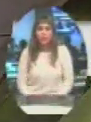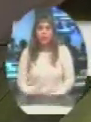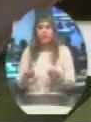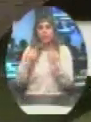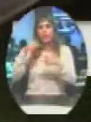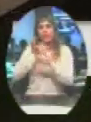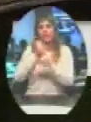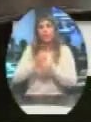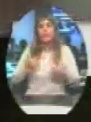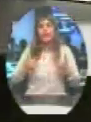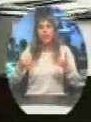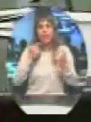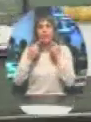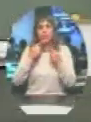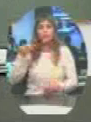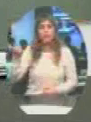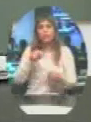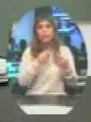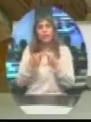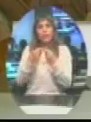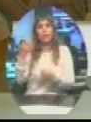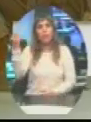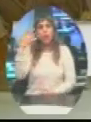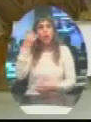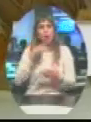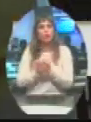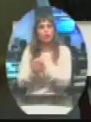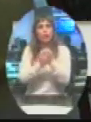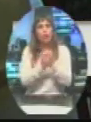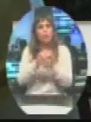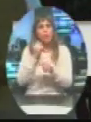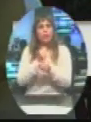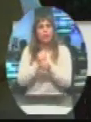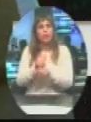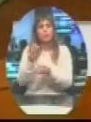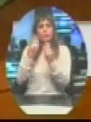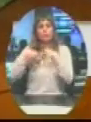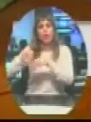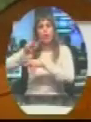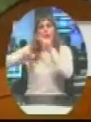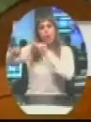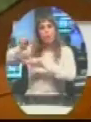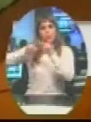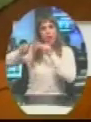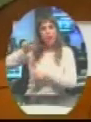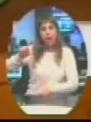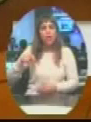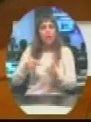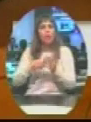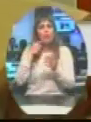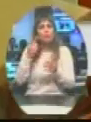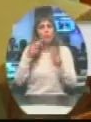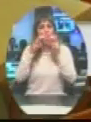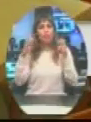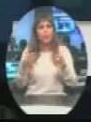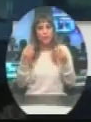והרווחה קיימה דיון בנושא ארגון אור שלום שמפעיל משפחות אומנה. זאת לאחר שהתפרסם כי העמותה מעכבת את